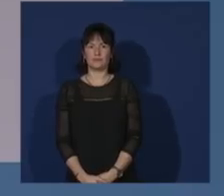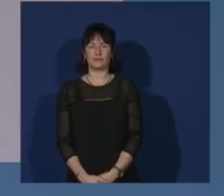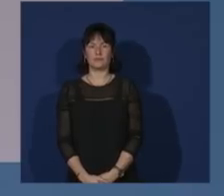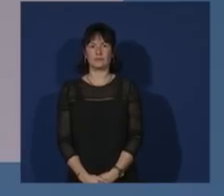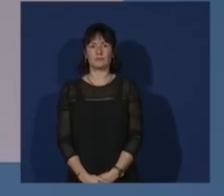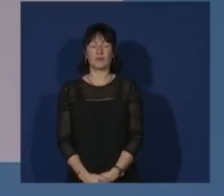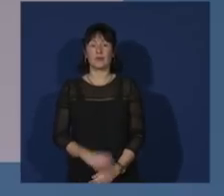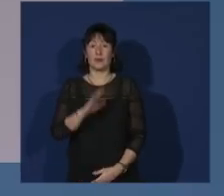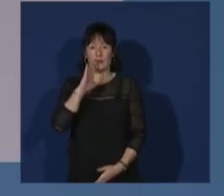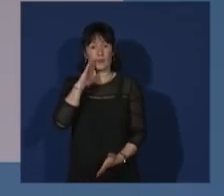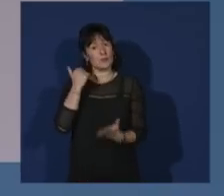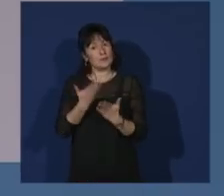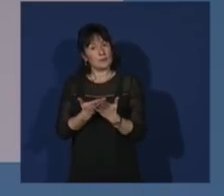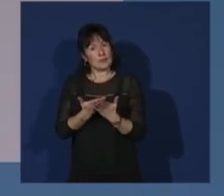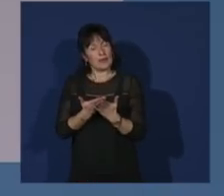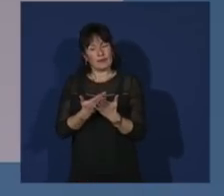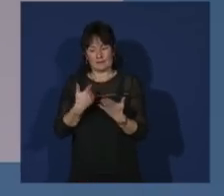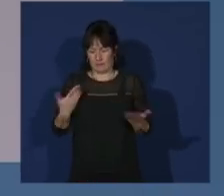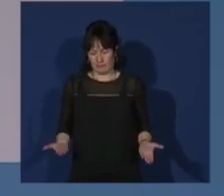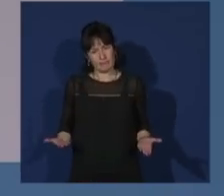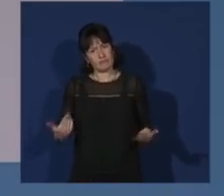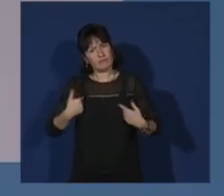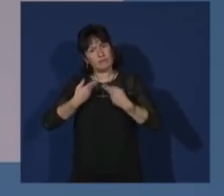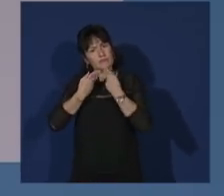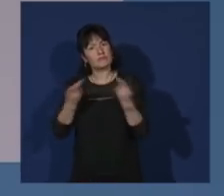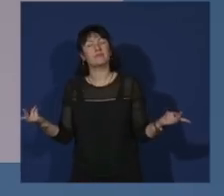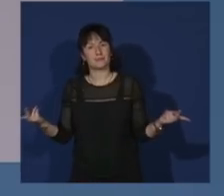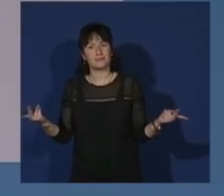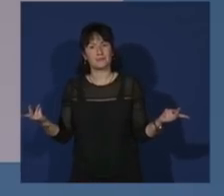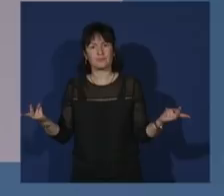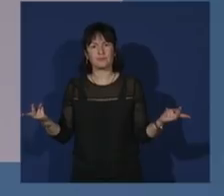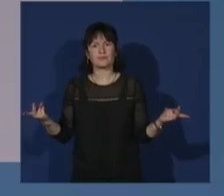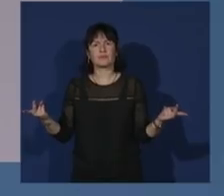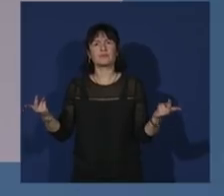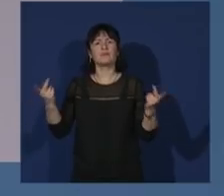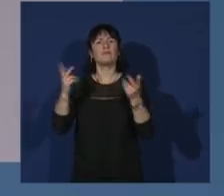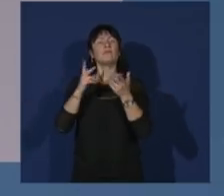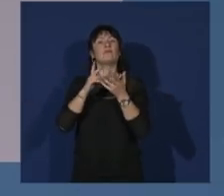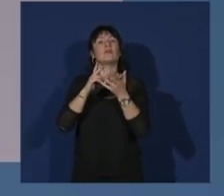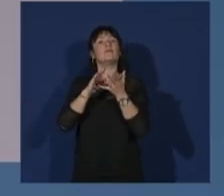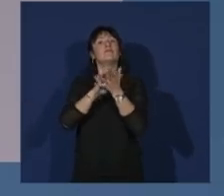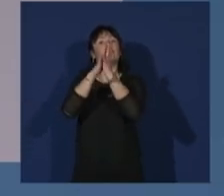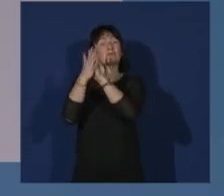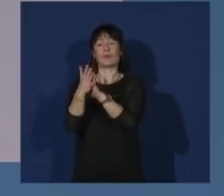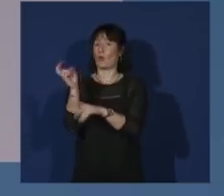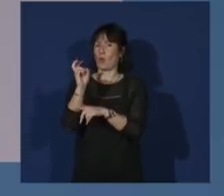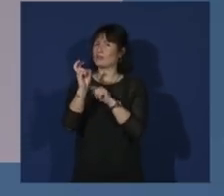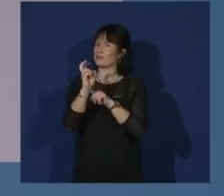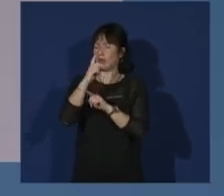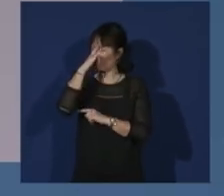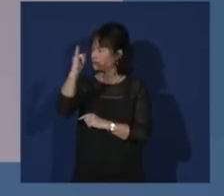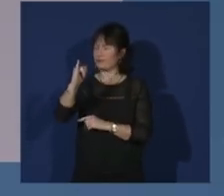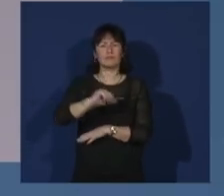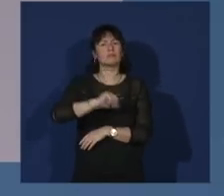C'est pour ça que je veux vous annoncer ici que nous placerons la transition écologique au cœur de nos